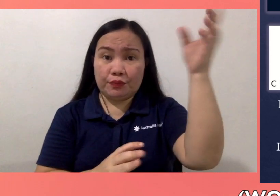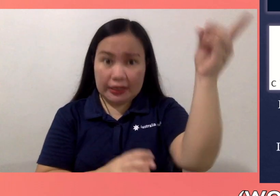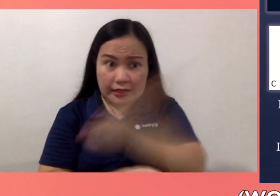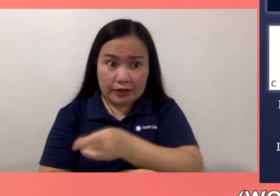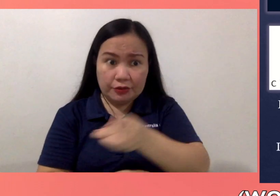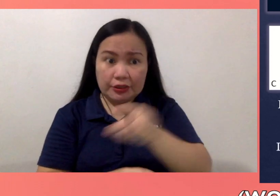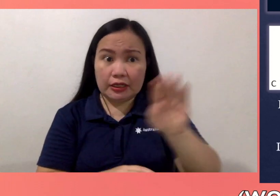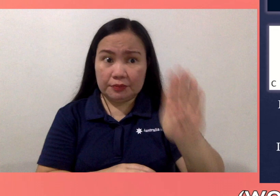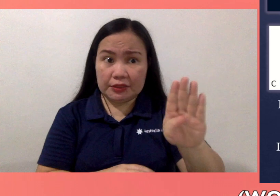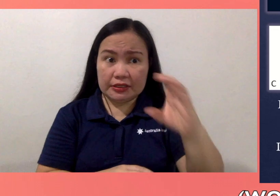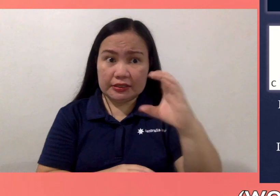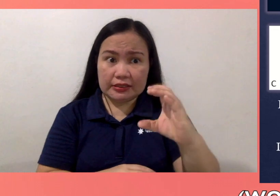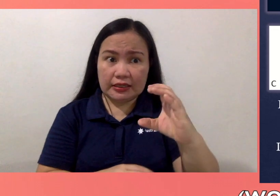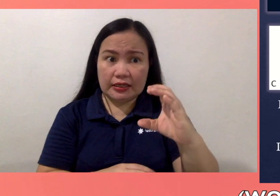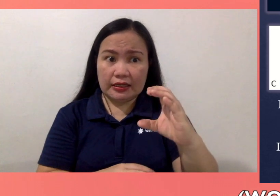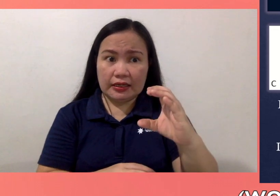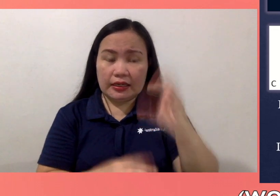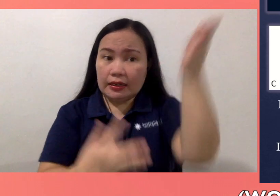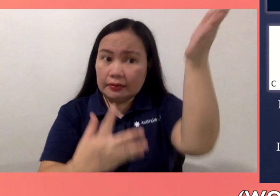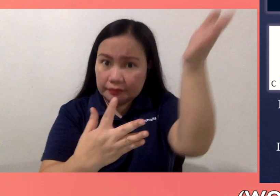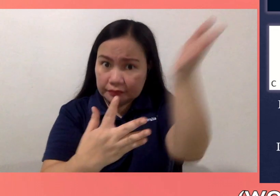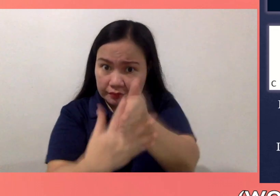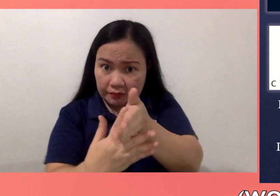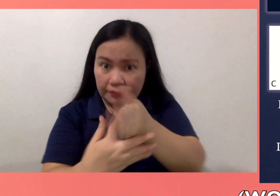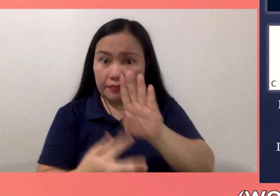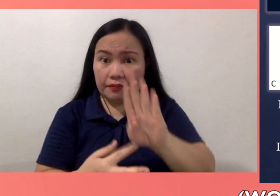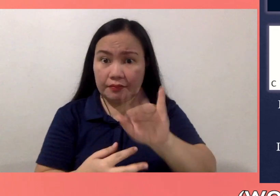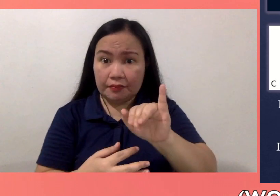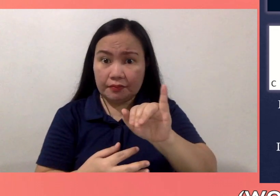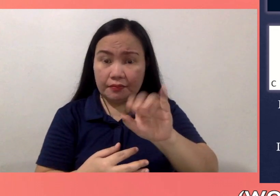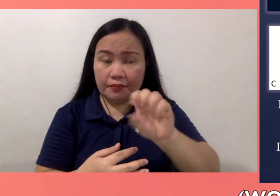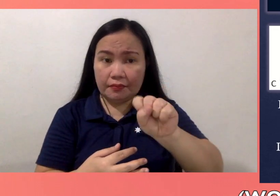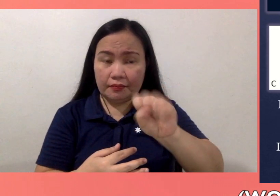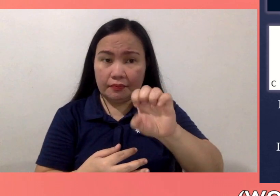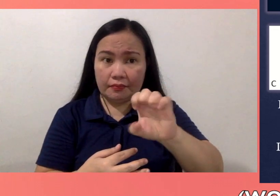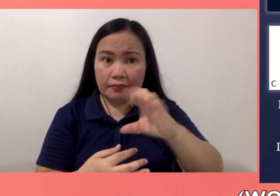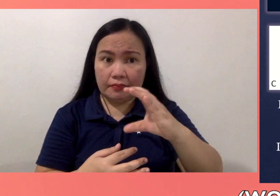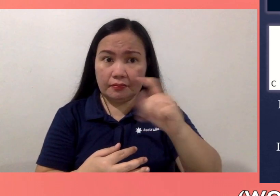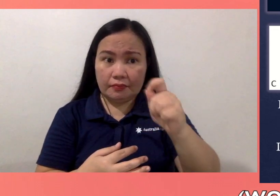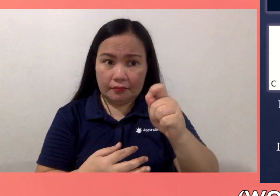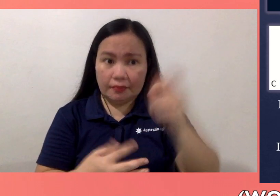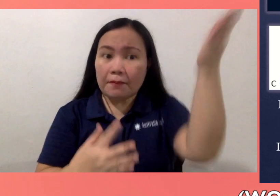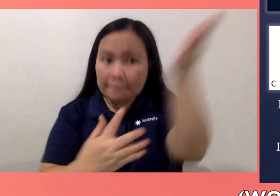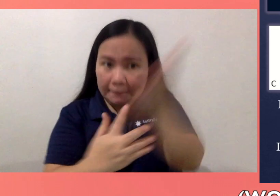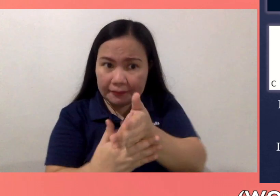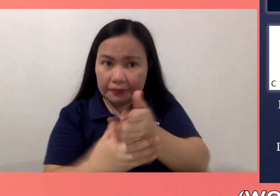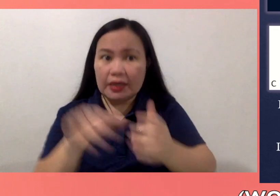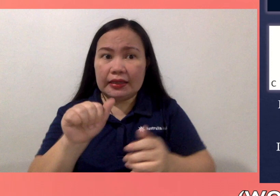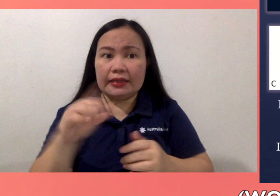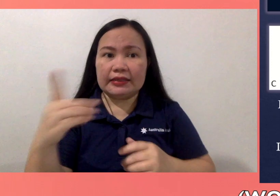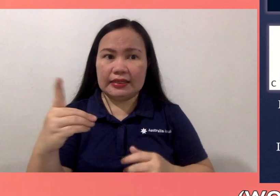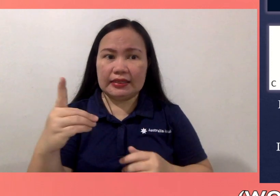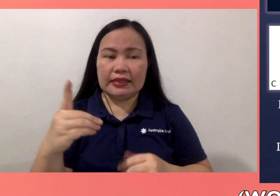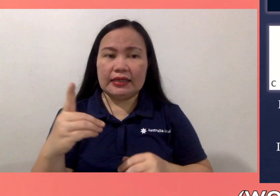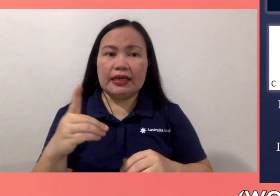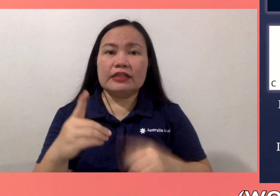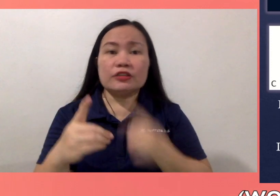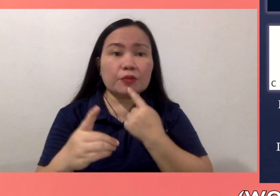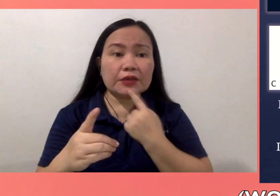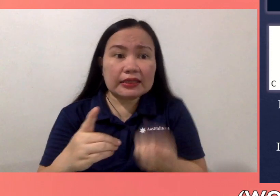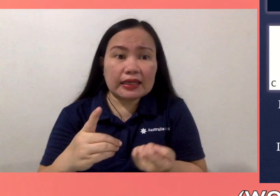BC bisects yung diagonal AD natin, so, masabi din natin na